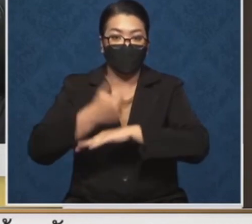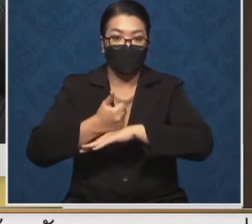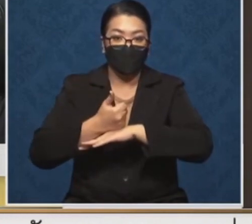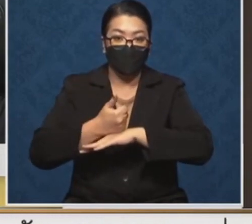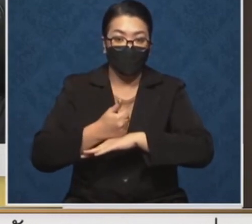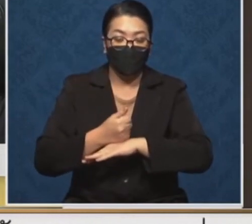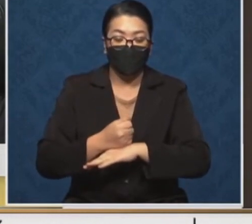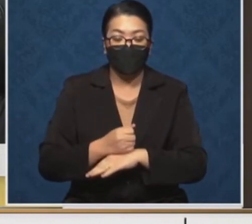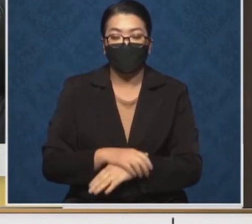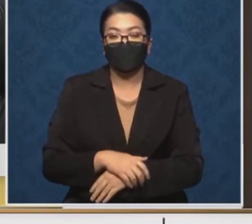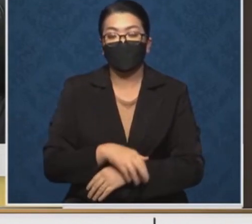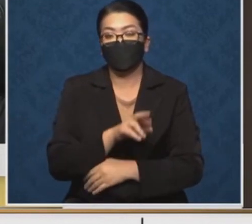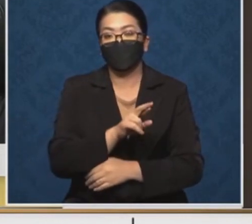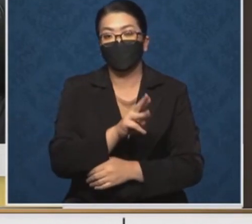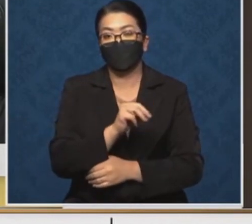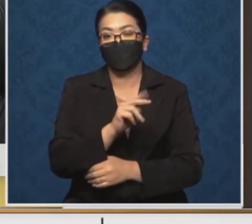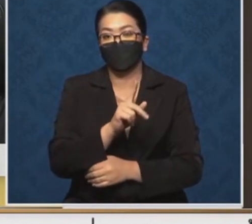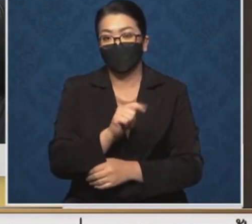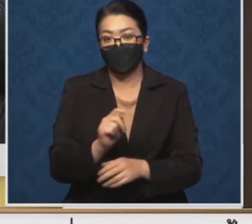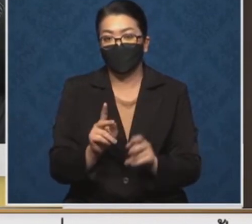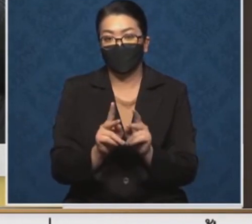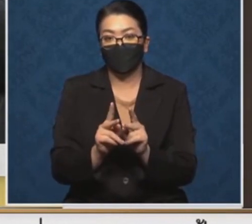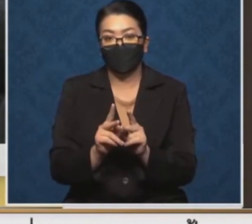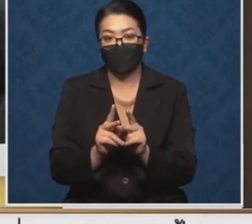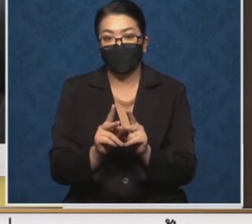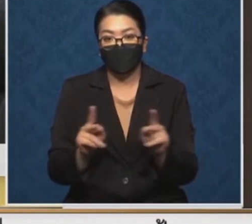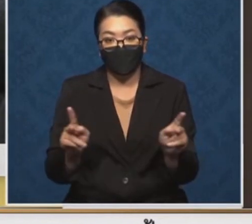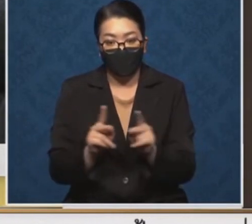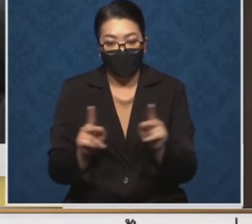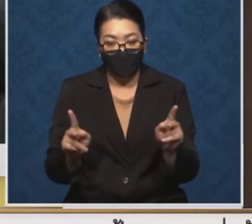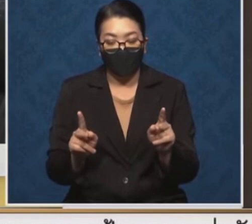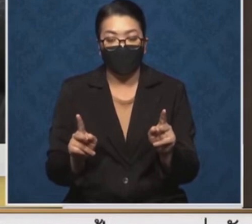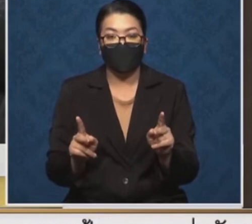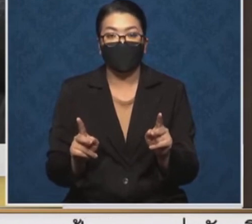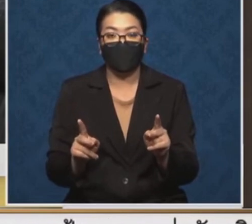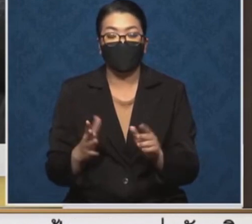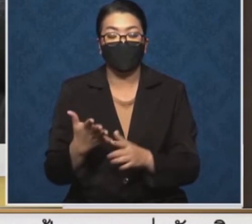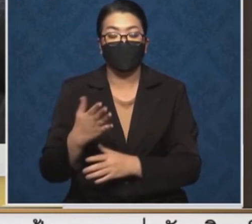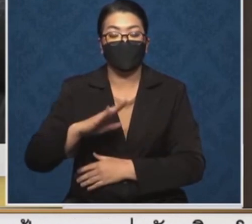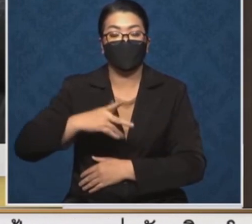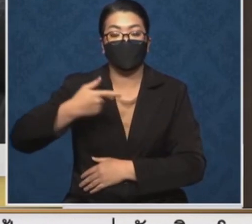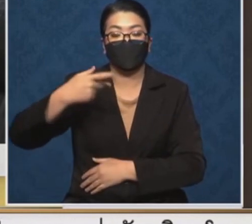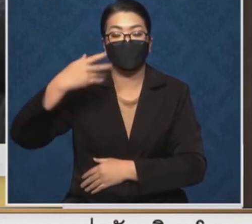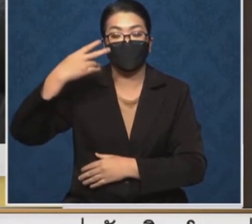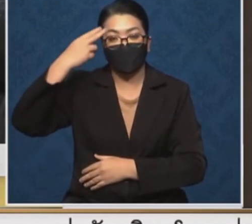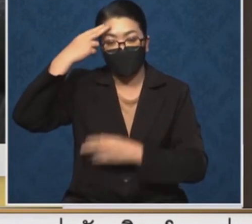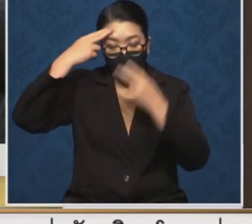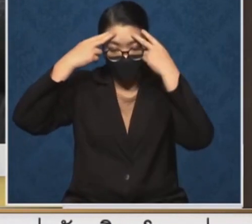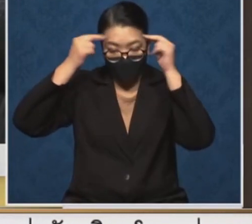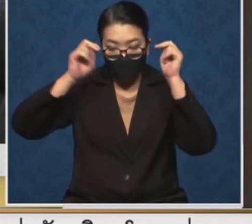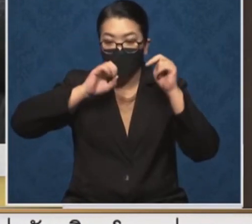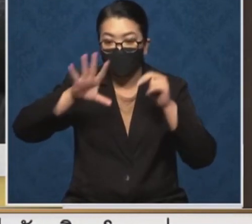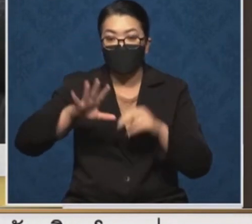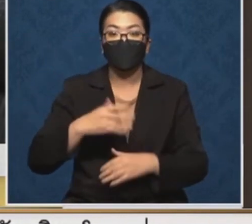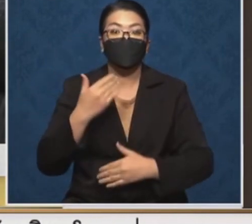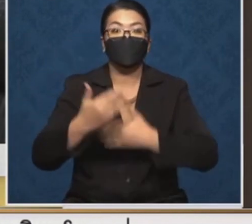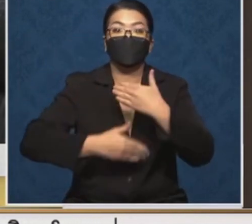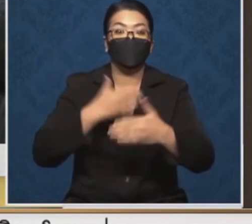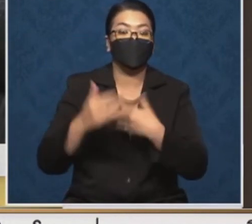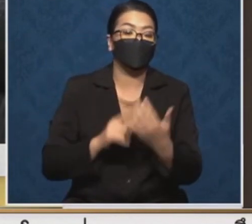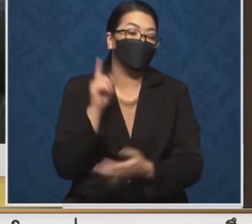ว่าการกระทรวงเกษตรเป็นคณะกรรมการนโยบายอย่างด้วยท่านประยุทธ์บอกว่าให้เอายางไปขายที่เราอังคาร